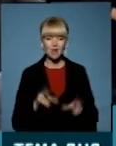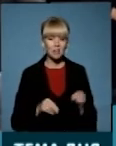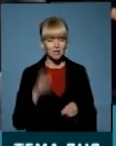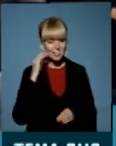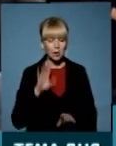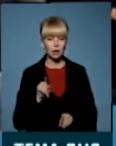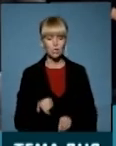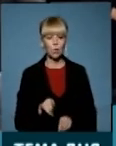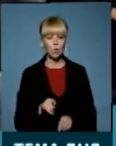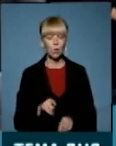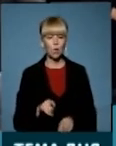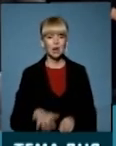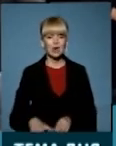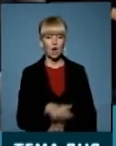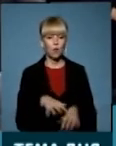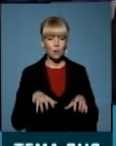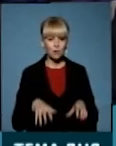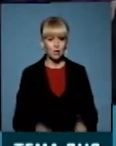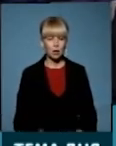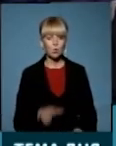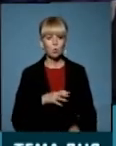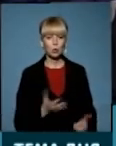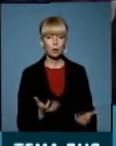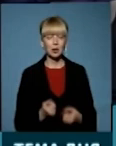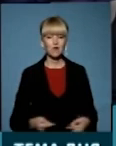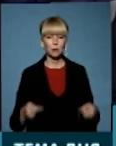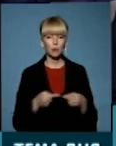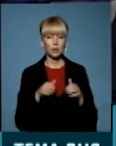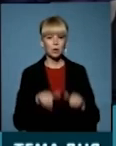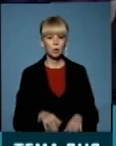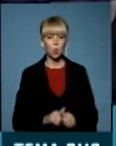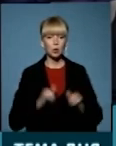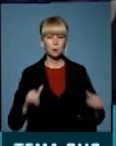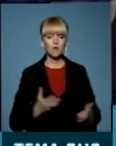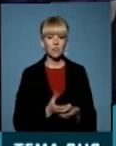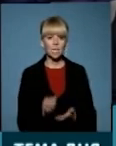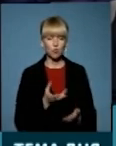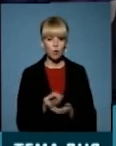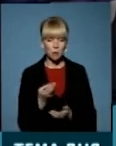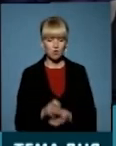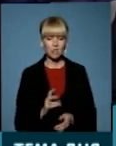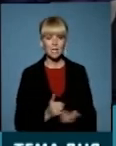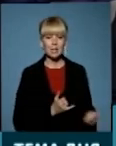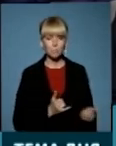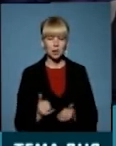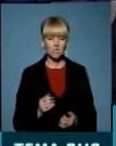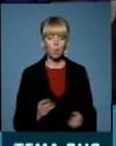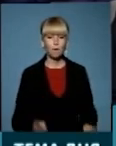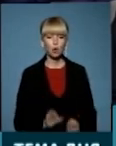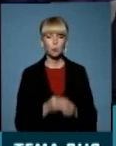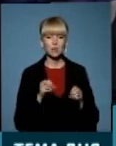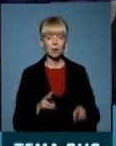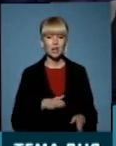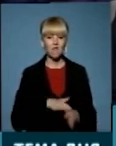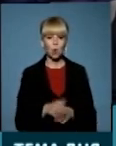що краєвою владою вже були прийняті відповідні рішення про збільшення фінансування на забезпечення пожежної безпеки